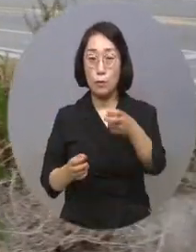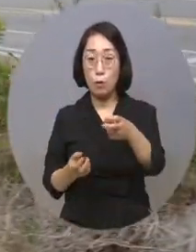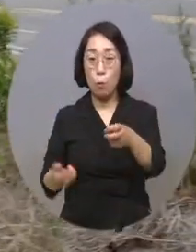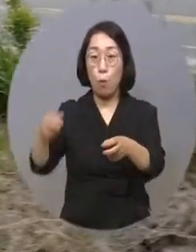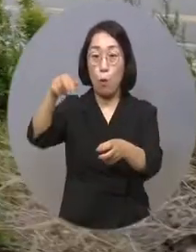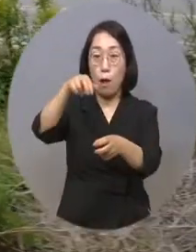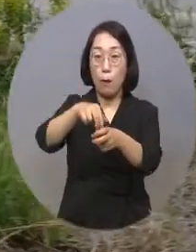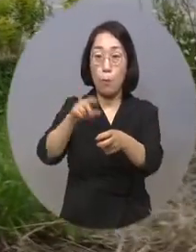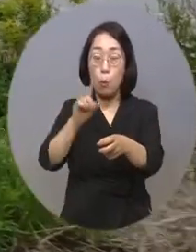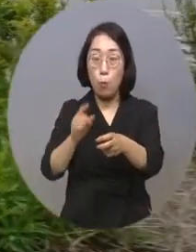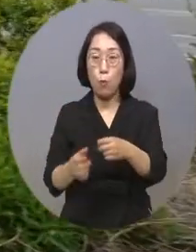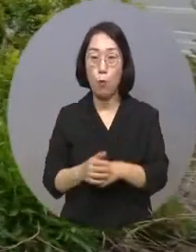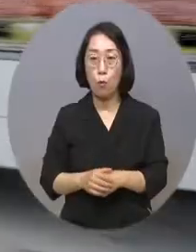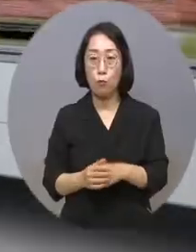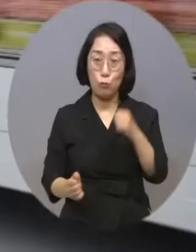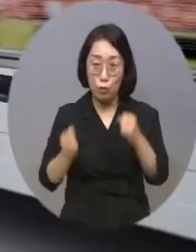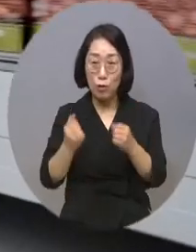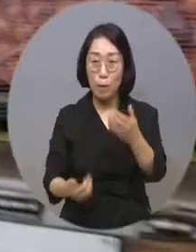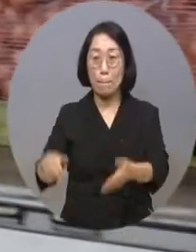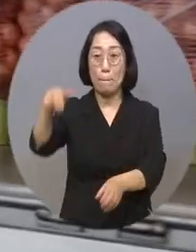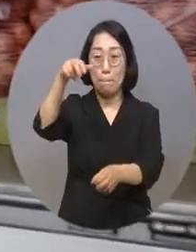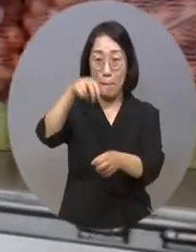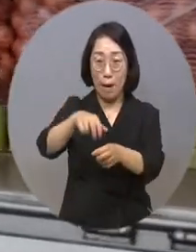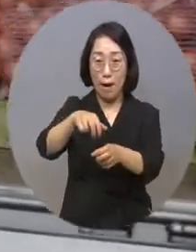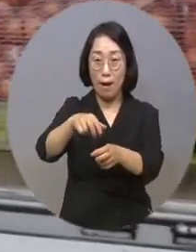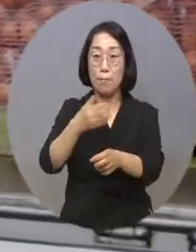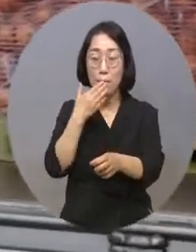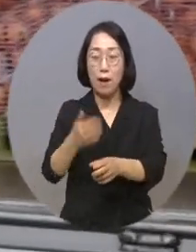올라가? 팀에서 올라가야지.